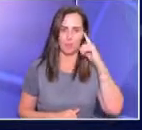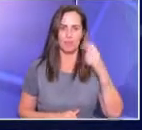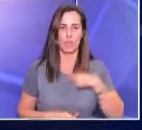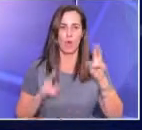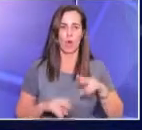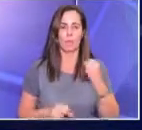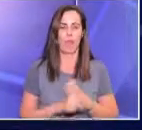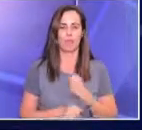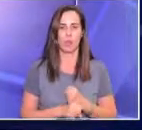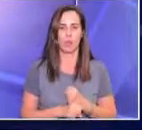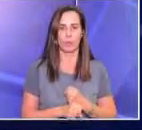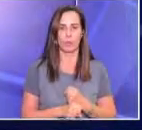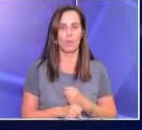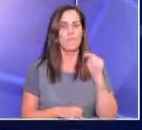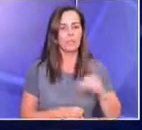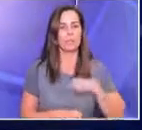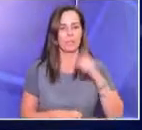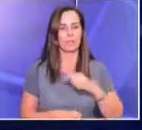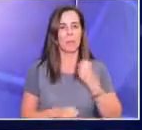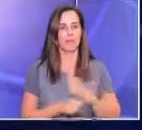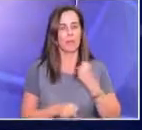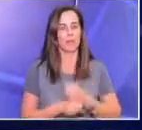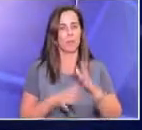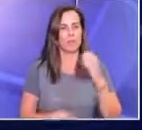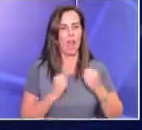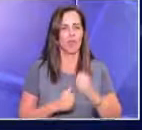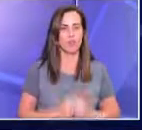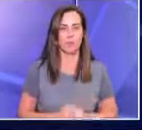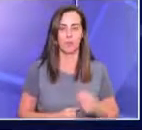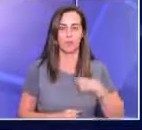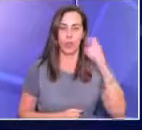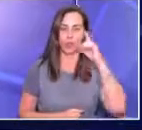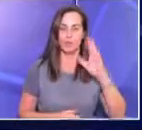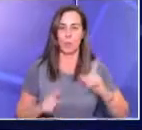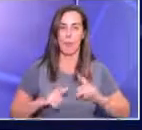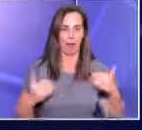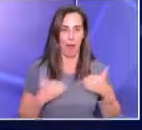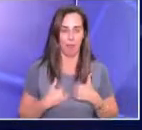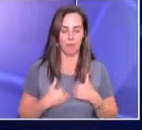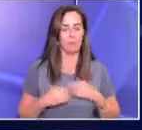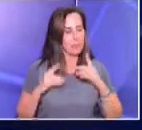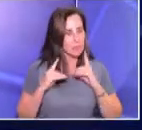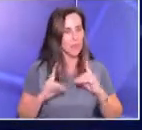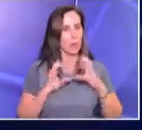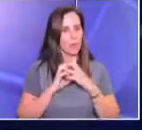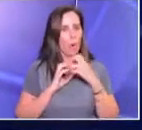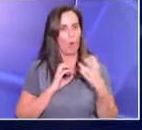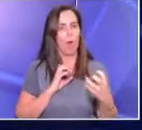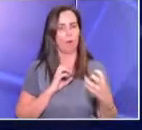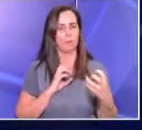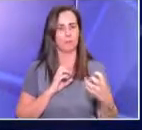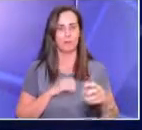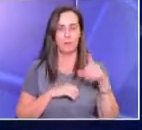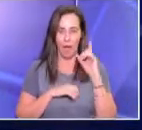שאנחנו יכולים לייצר. ועל זה אנחנו צריכים לעשות עבודה מאוד קשה. אני חושבת שמחכה לי דרך מאוד